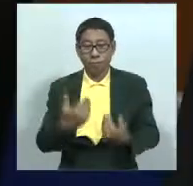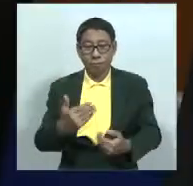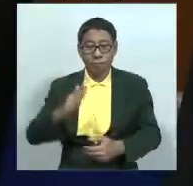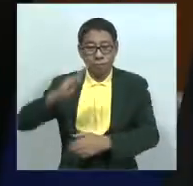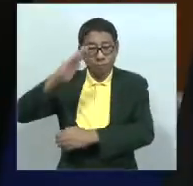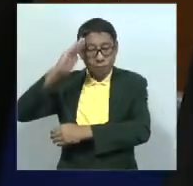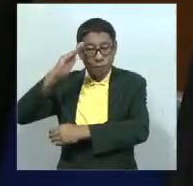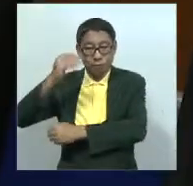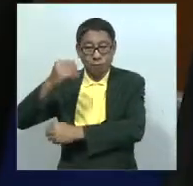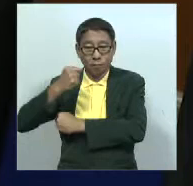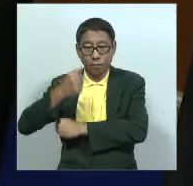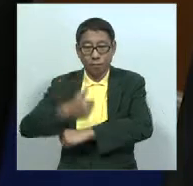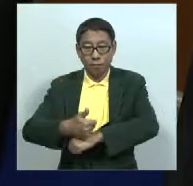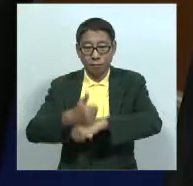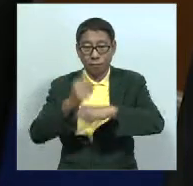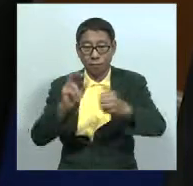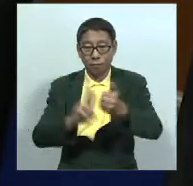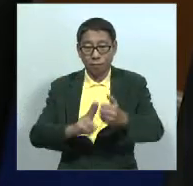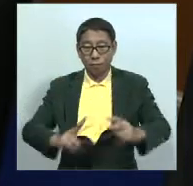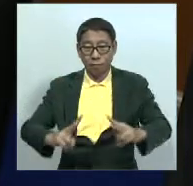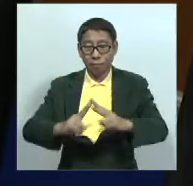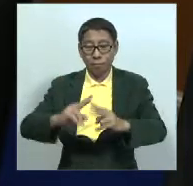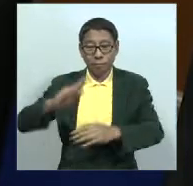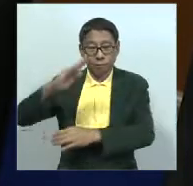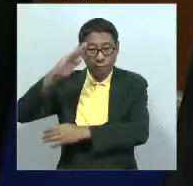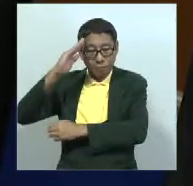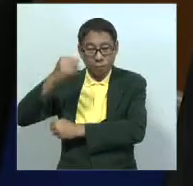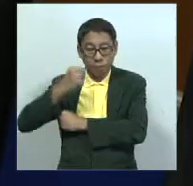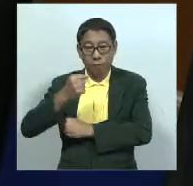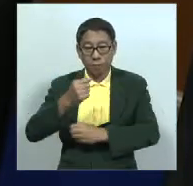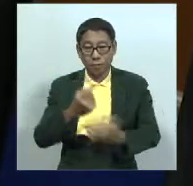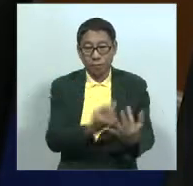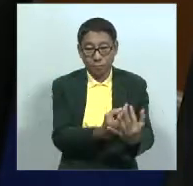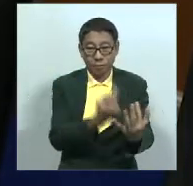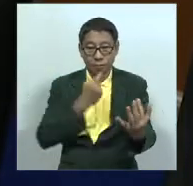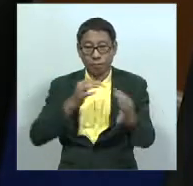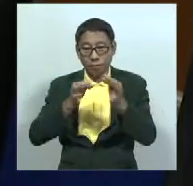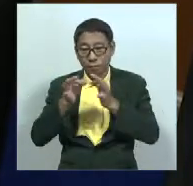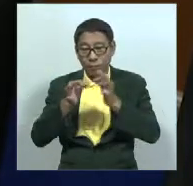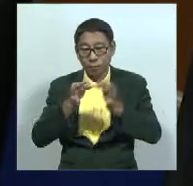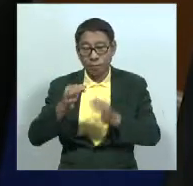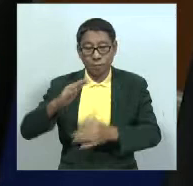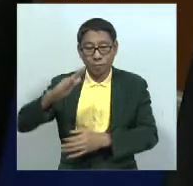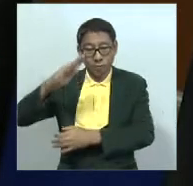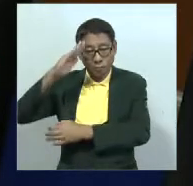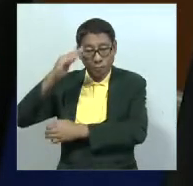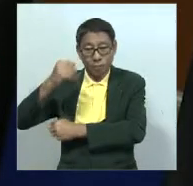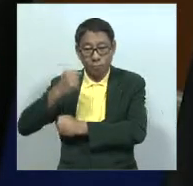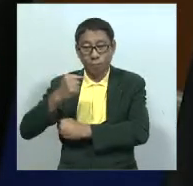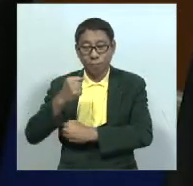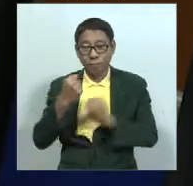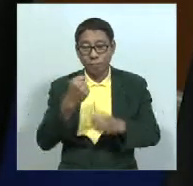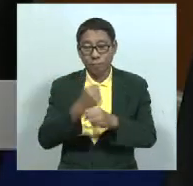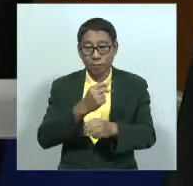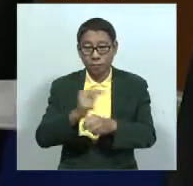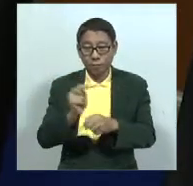เอกชัยชาญช้างมงคลรัฐมนตรีช่วยว่าการกระทรวงกลาโหมเป็นตัวแทนชี้แจงว่าทางกองทัพยังคงภารกิจหลักเรื่